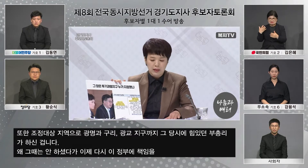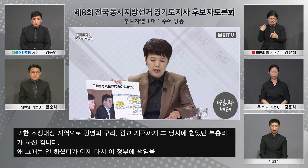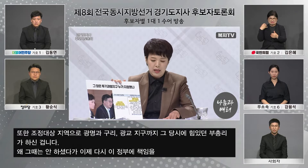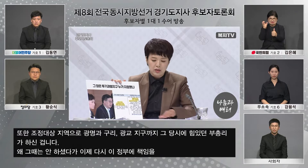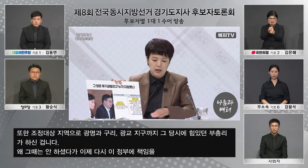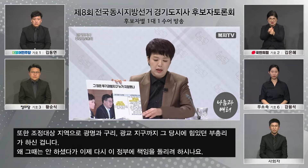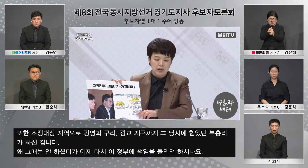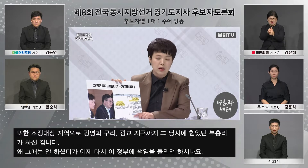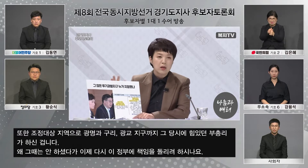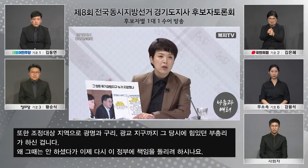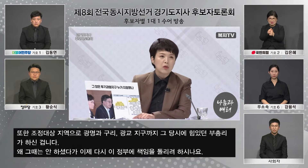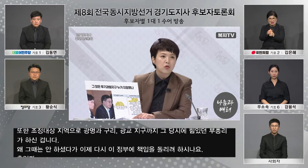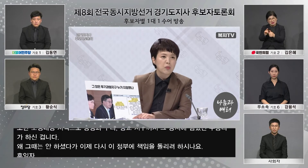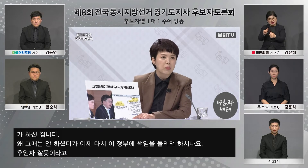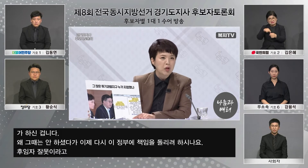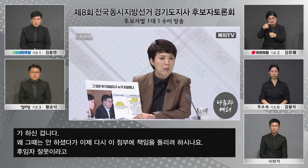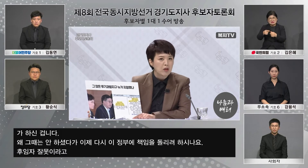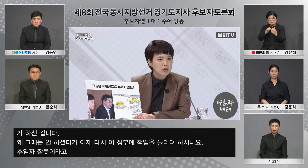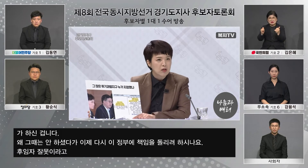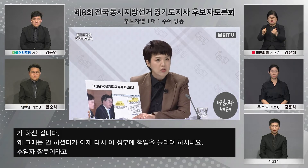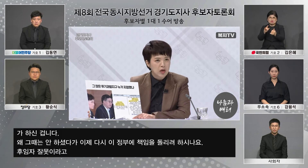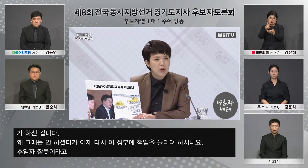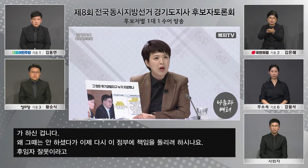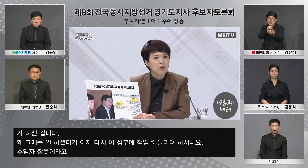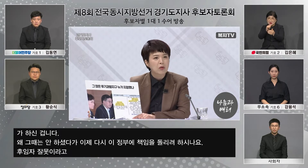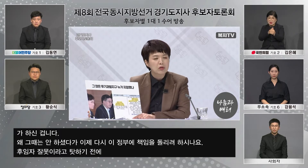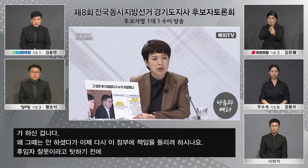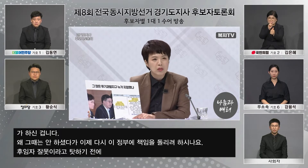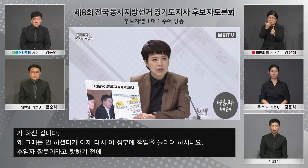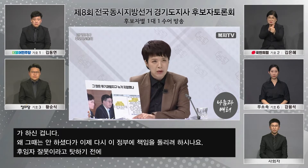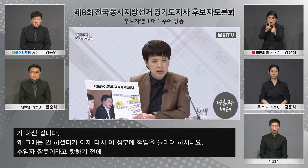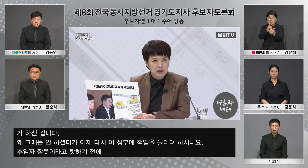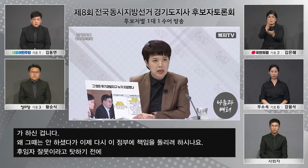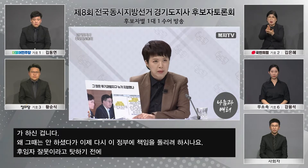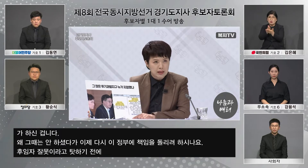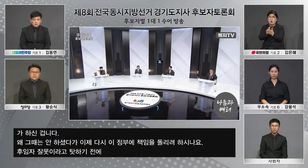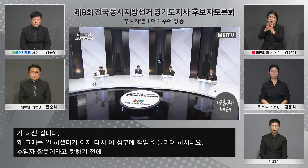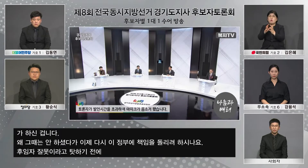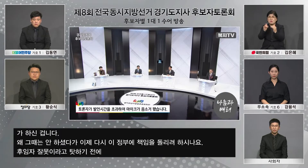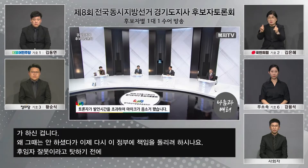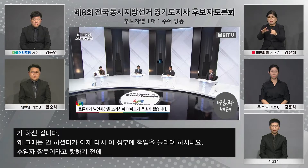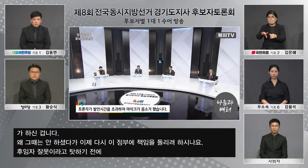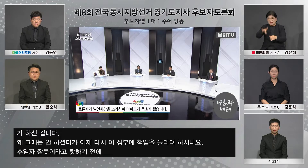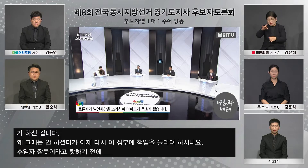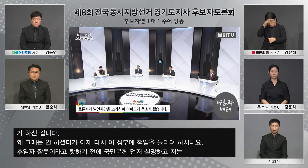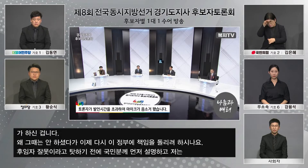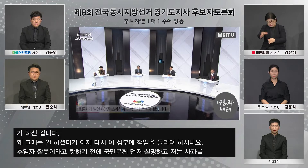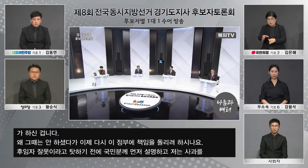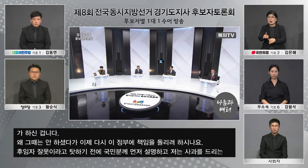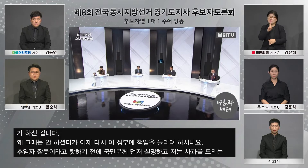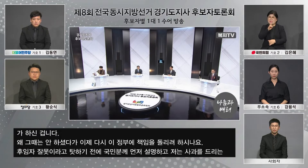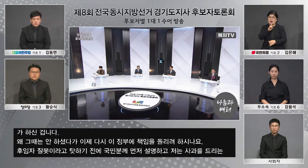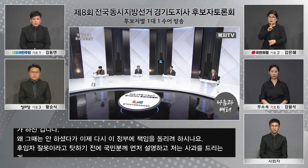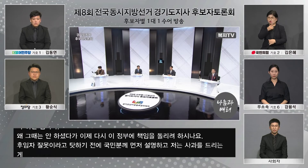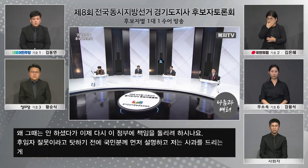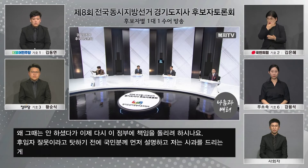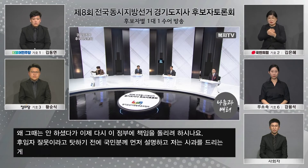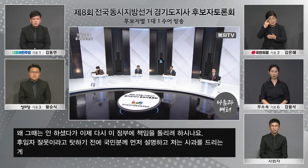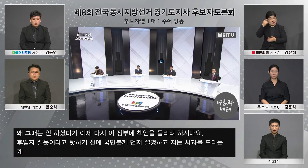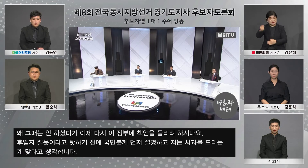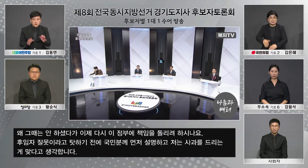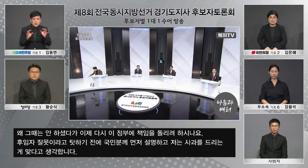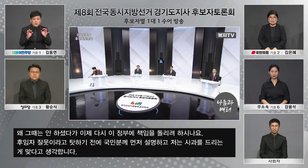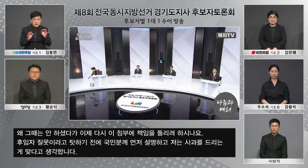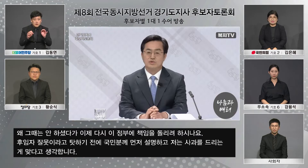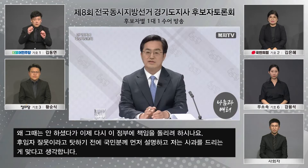잘못이라고 탓하기 이전에 국민분께 먼저 설명하고 저는 사과드리는 게 맞다고 생각합니다. 김 후보님,